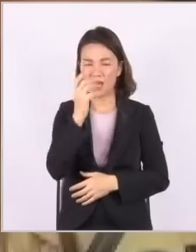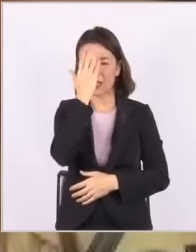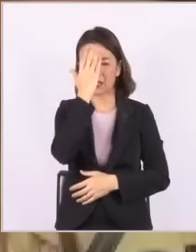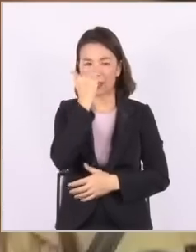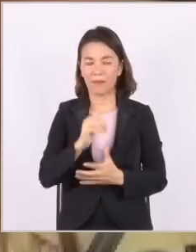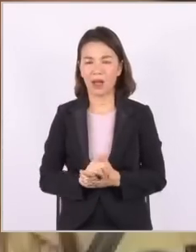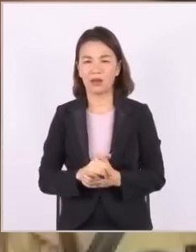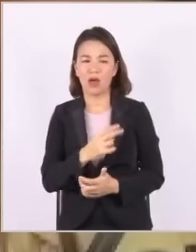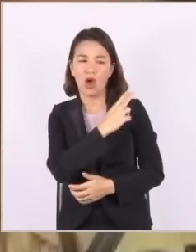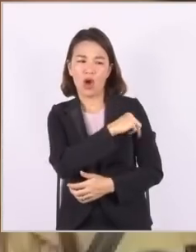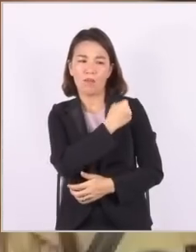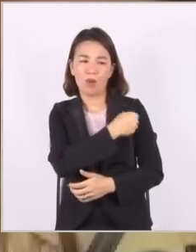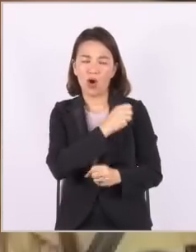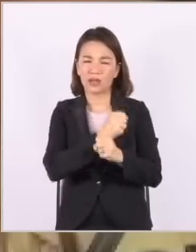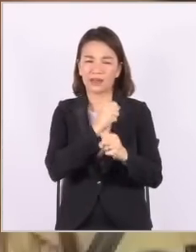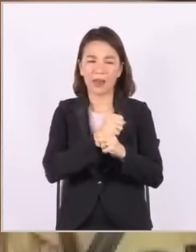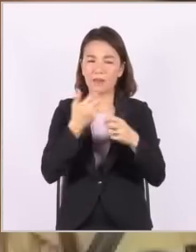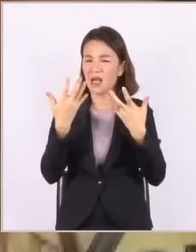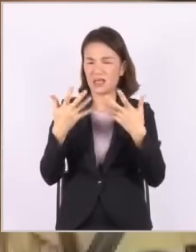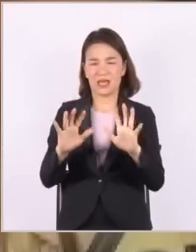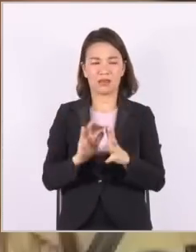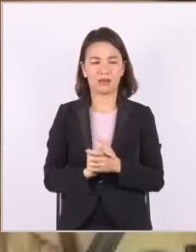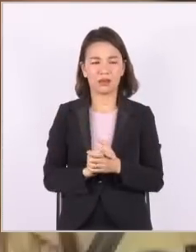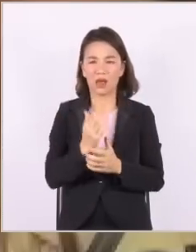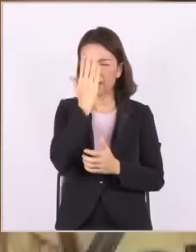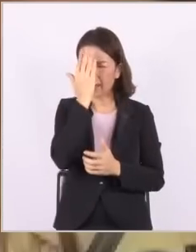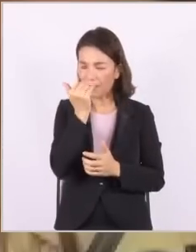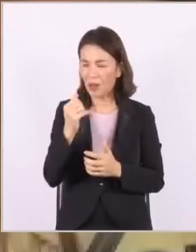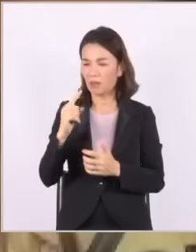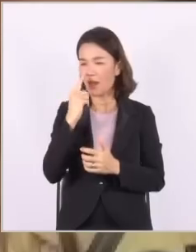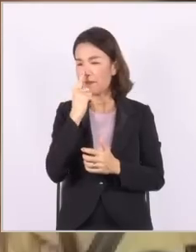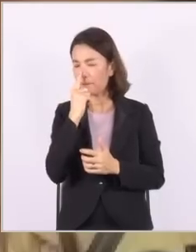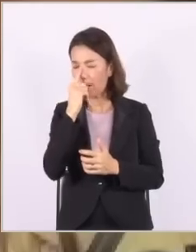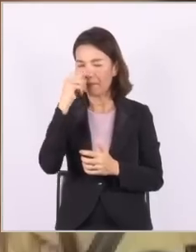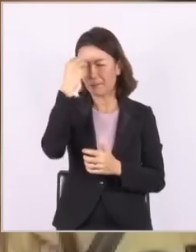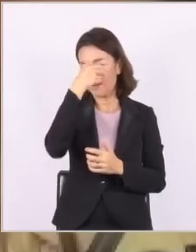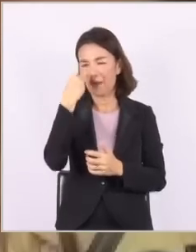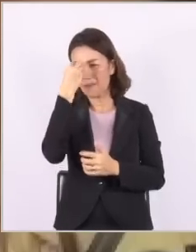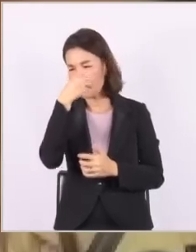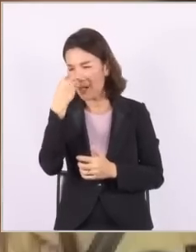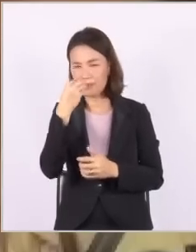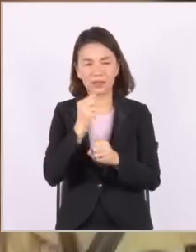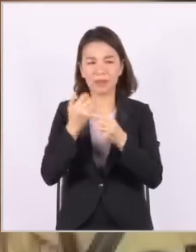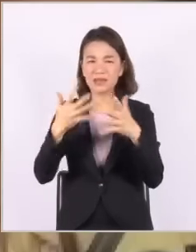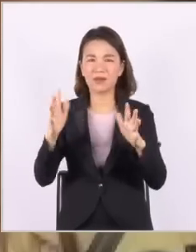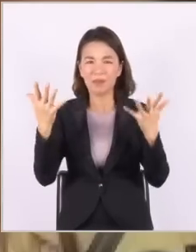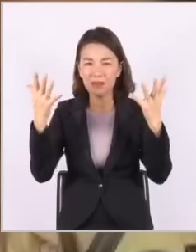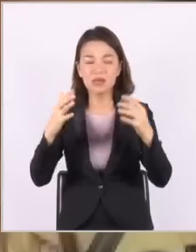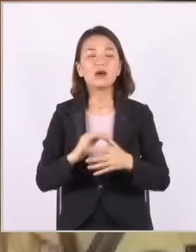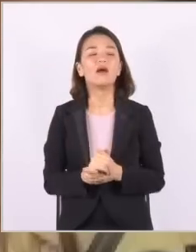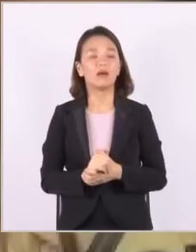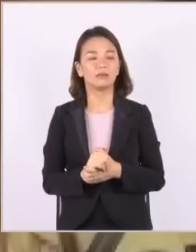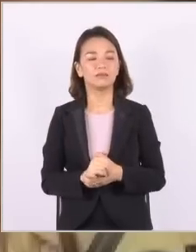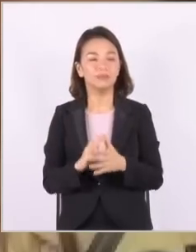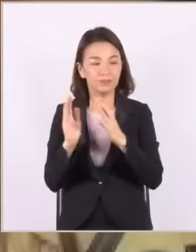ต่อให้เสร็จหมายเขาว่าทำปั๊บอ้าวก็ส่งให้เจ้าที่มาทำความสะอาดเช็ดจมูกแต่ต่างๆเนี่ยนะอะไรต่อไปเมื่อเวลาผ่าน